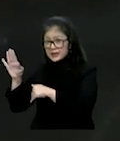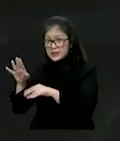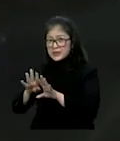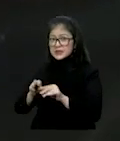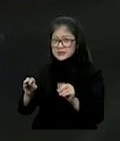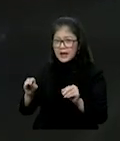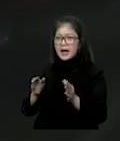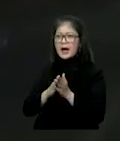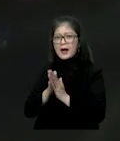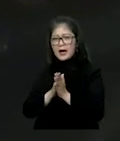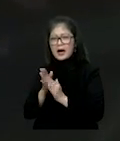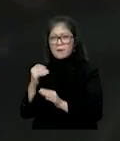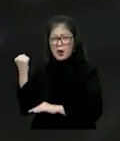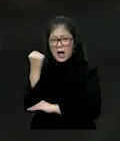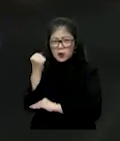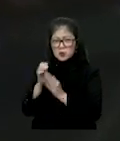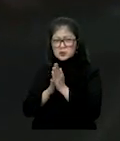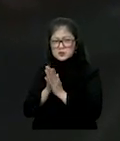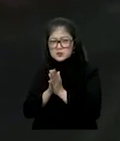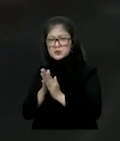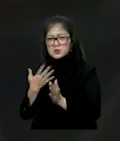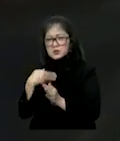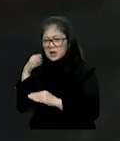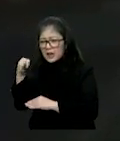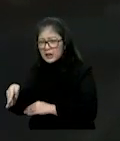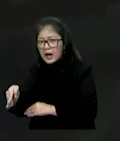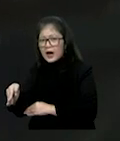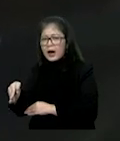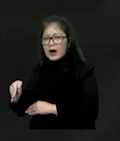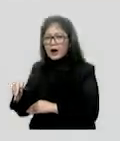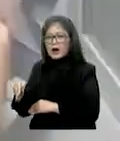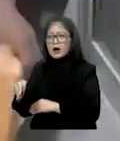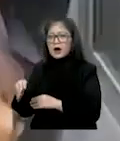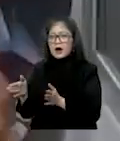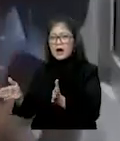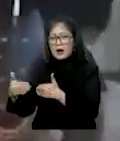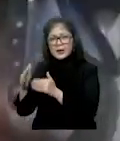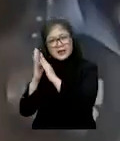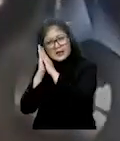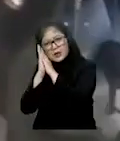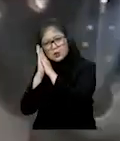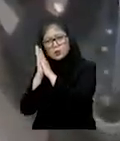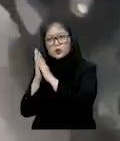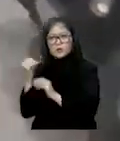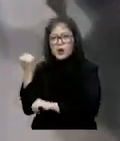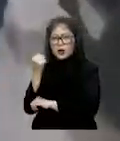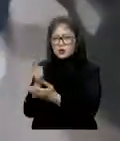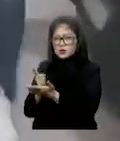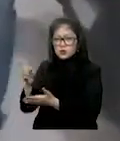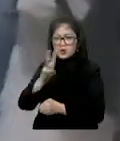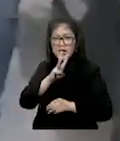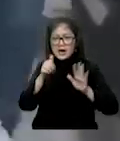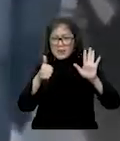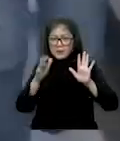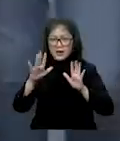yang bersangkutan memasuki rumah majikannya, kamar majikannya. Pelaku bakal dijerat pasal 365 KUHP tentang